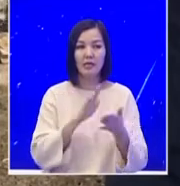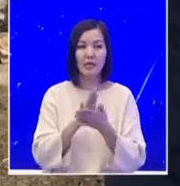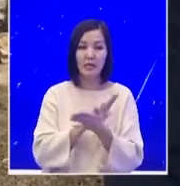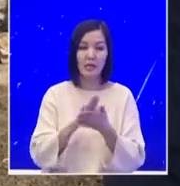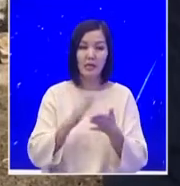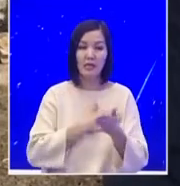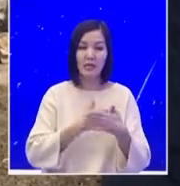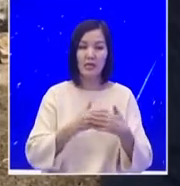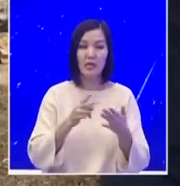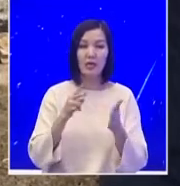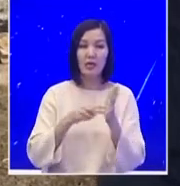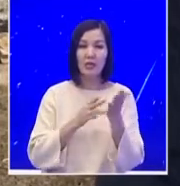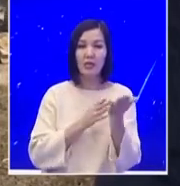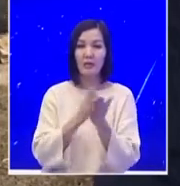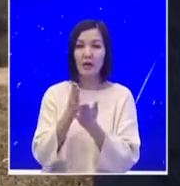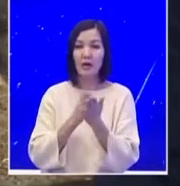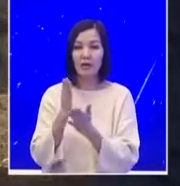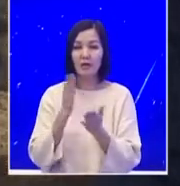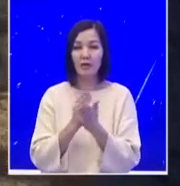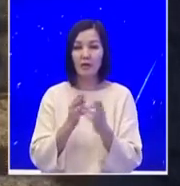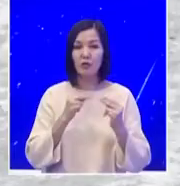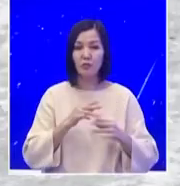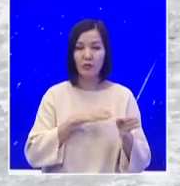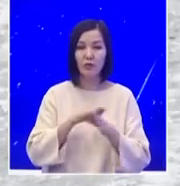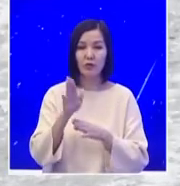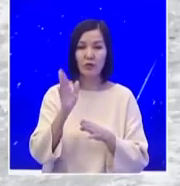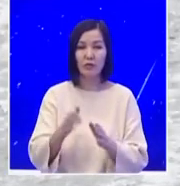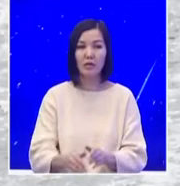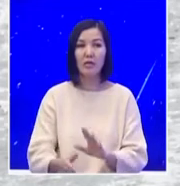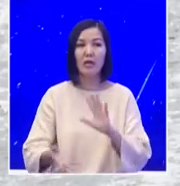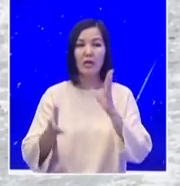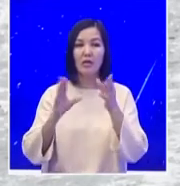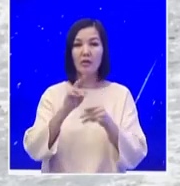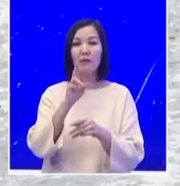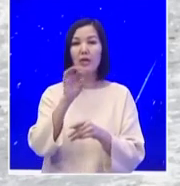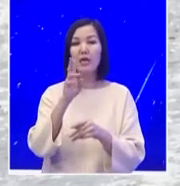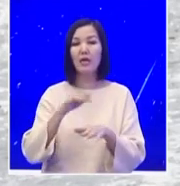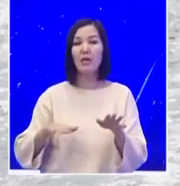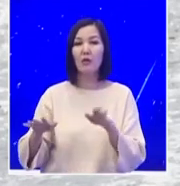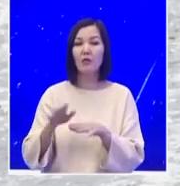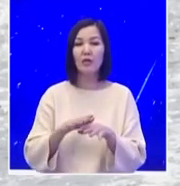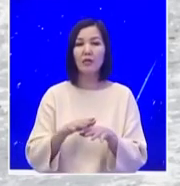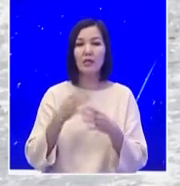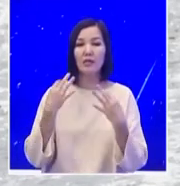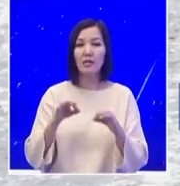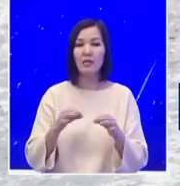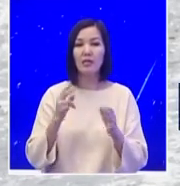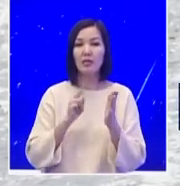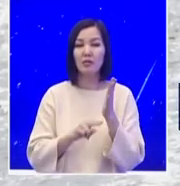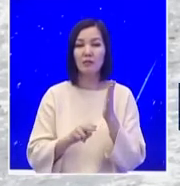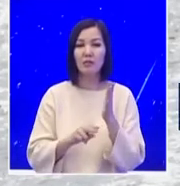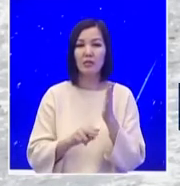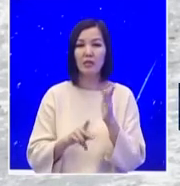жаңағы 7 бағыты бар. 7 бағыты бойынша жұмыстар жүзеге асырылады. Жалпы кеген аудандық еріктілер жасағы жыл бойы 70-ке